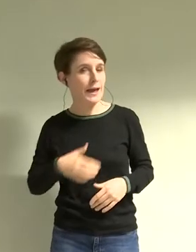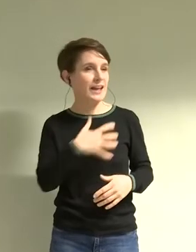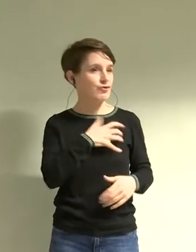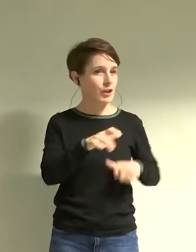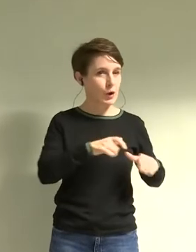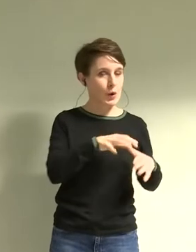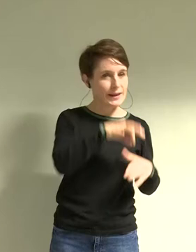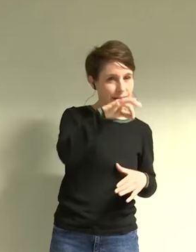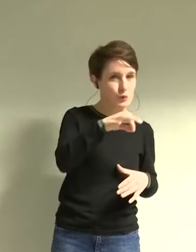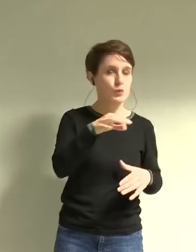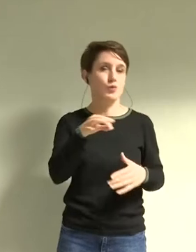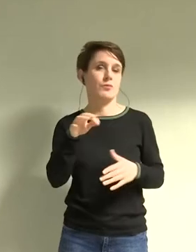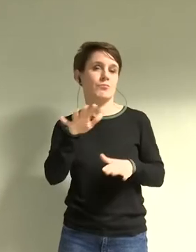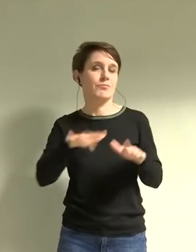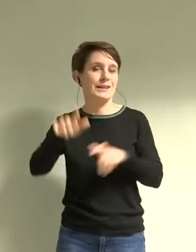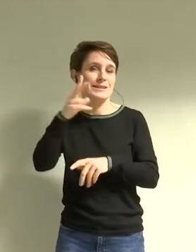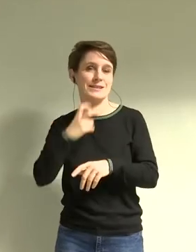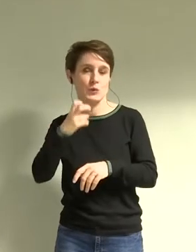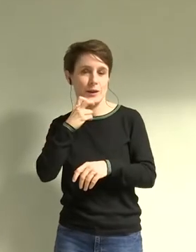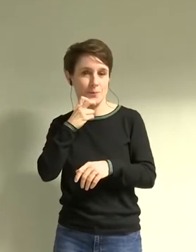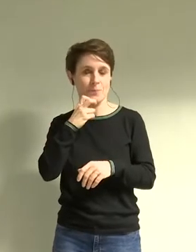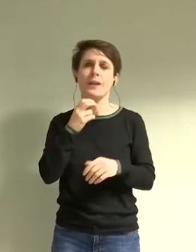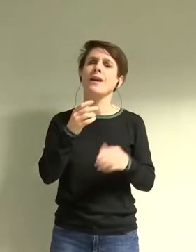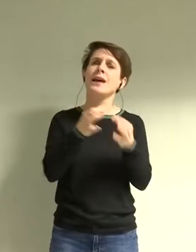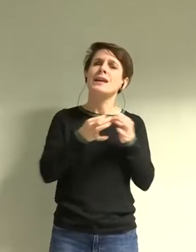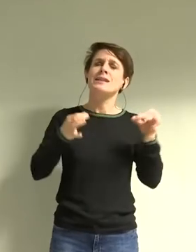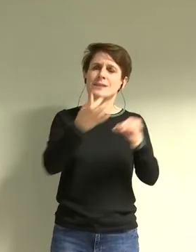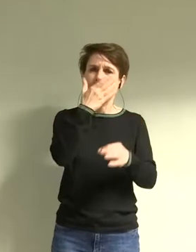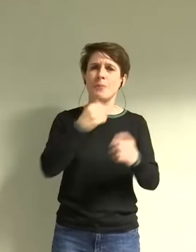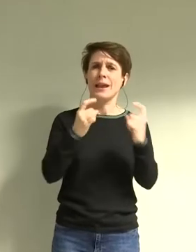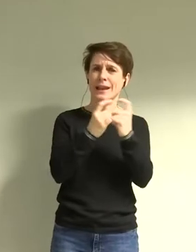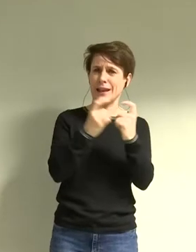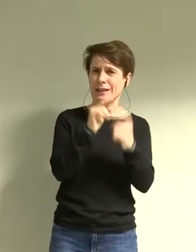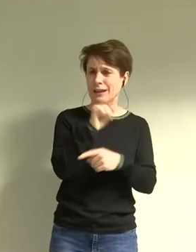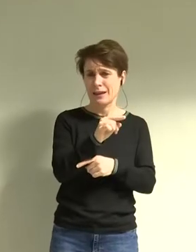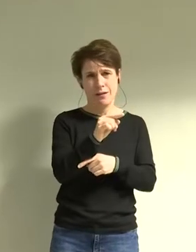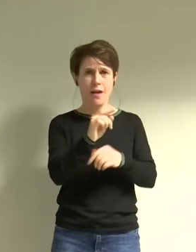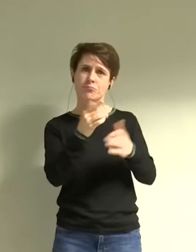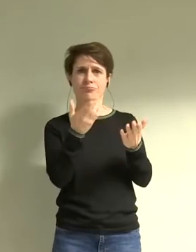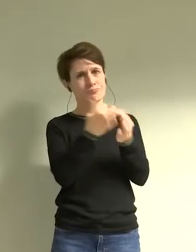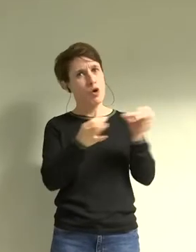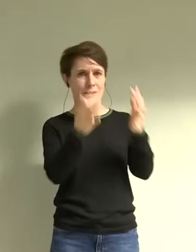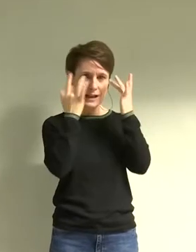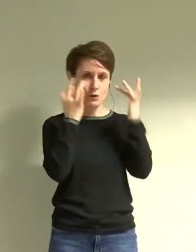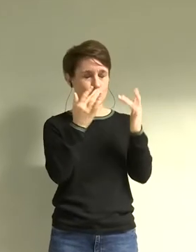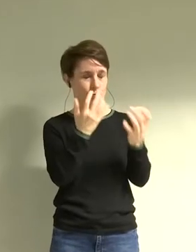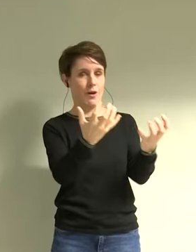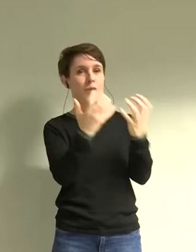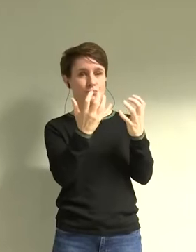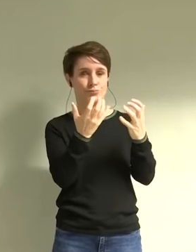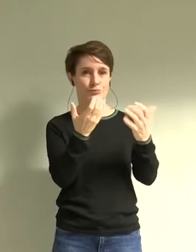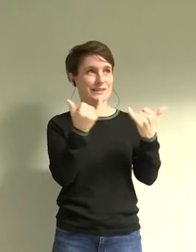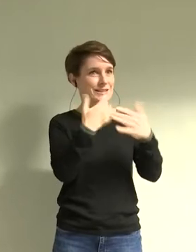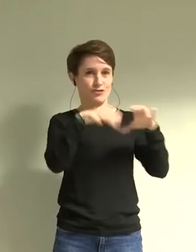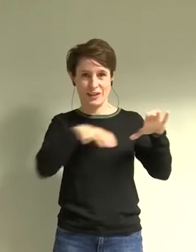label électrique est un équipement publics culturels structurants de notre territoire en peu de temps cinq années à vrai